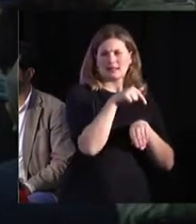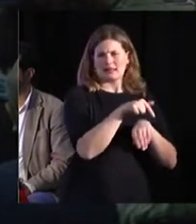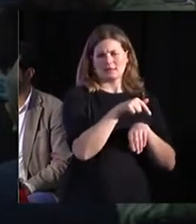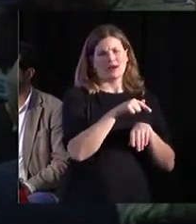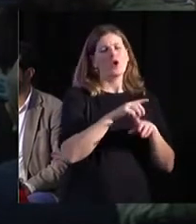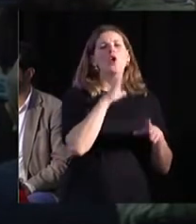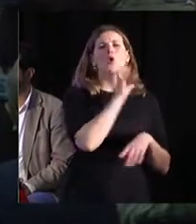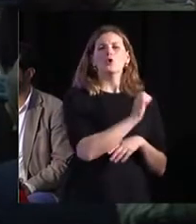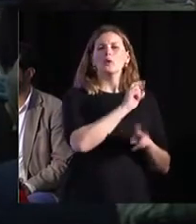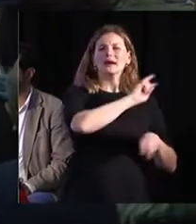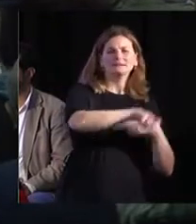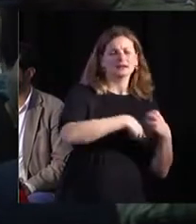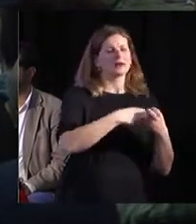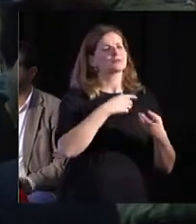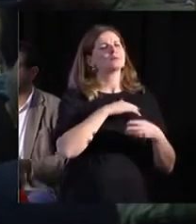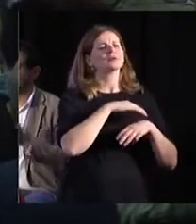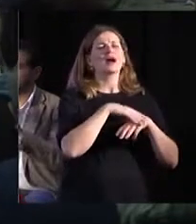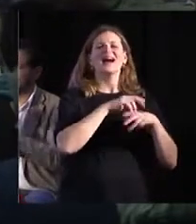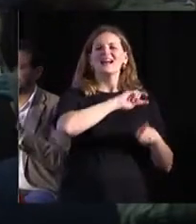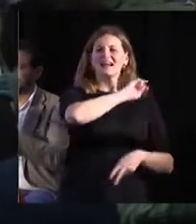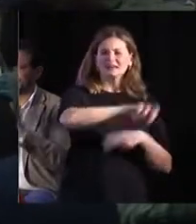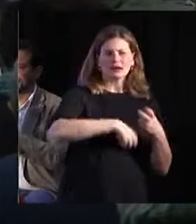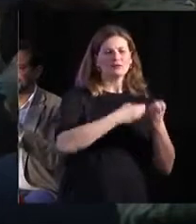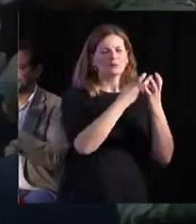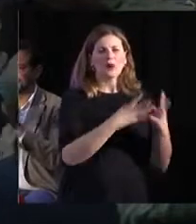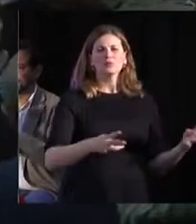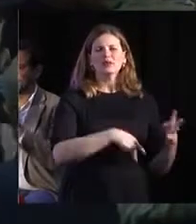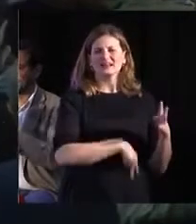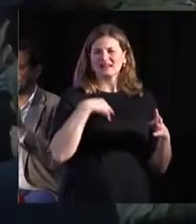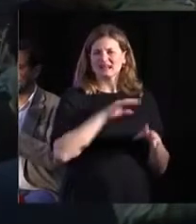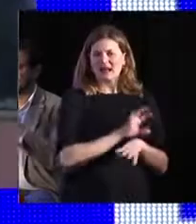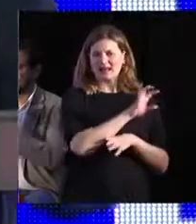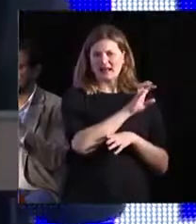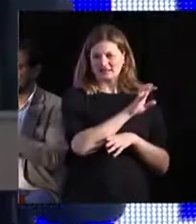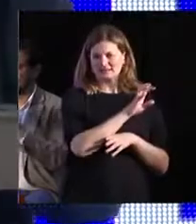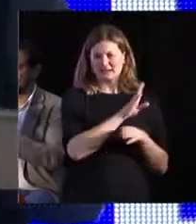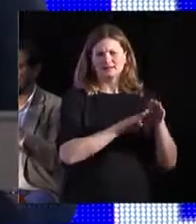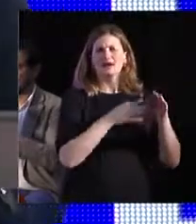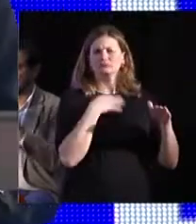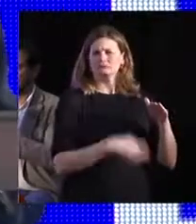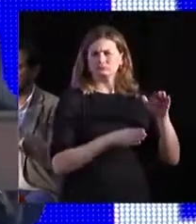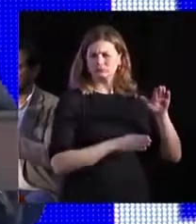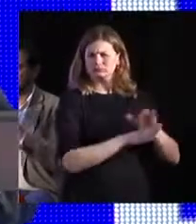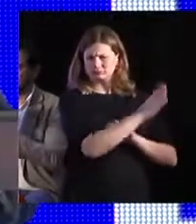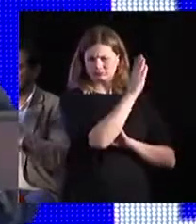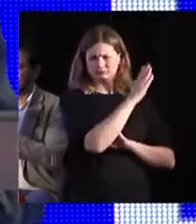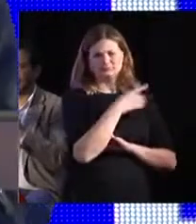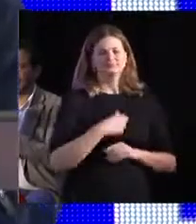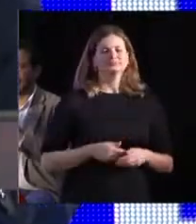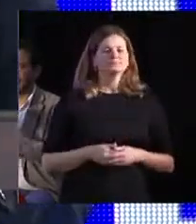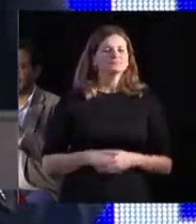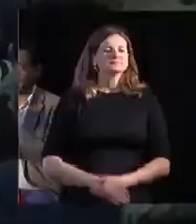que impulsi una reforma plurinacional de l'Estat que ens permeti decidir. I vull enviar tres